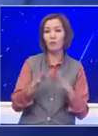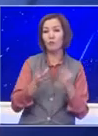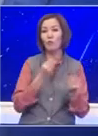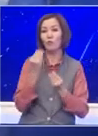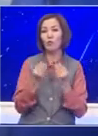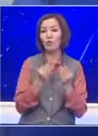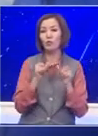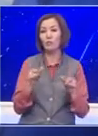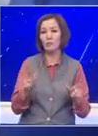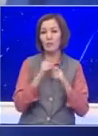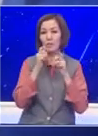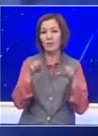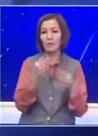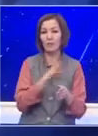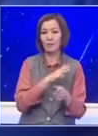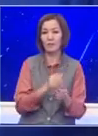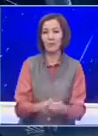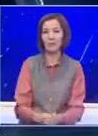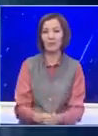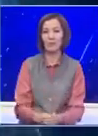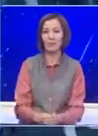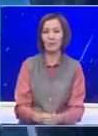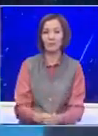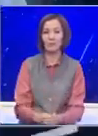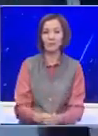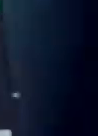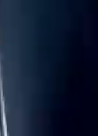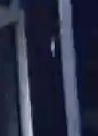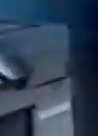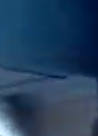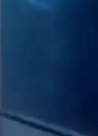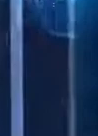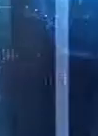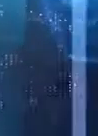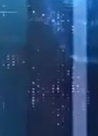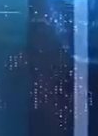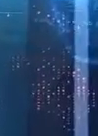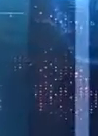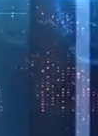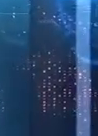спортшыларға да сый-сияпаттар табысталды. Жарқын Нұрланұлы, Жетісу ақпараттар қызметі.